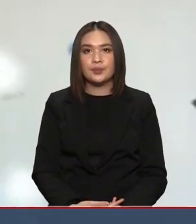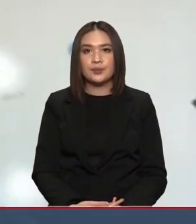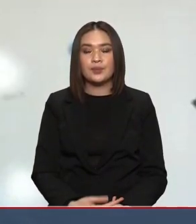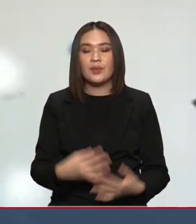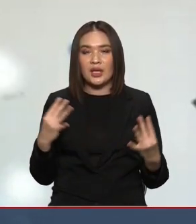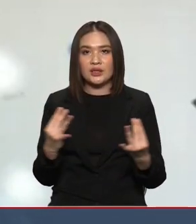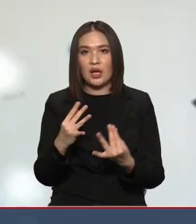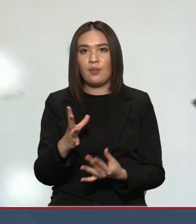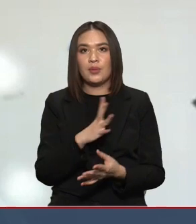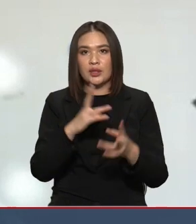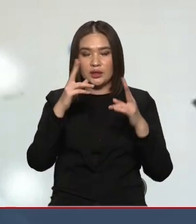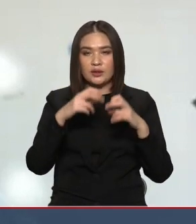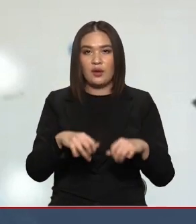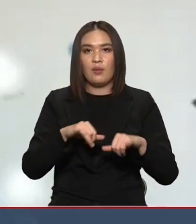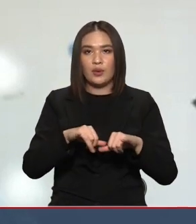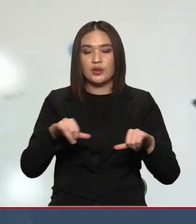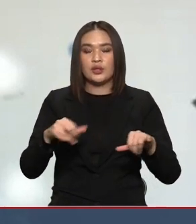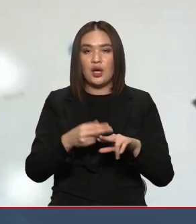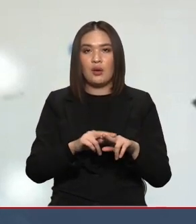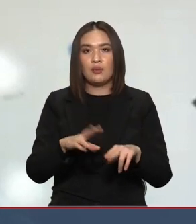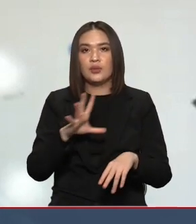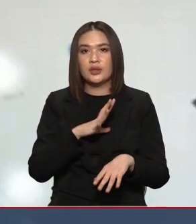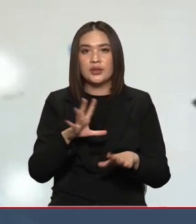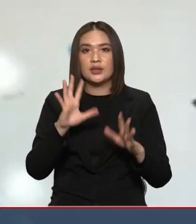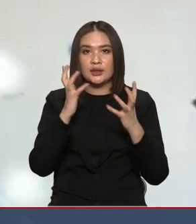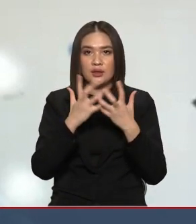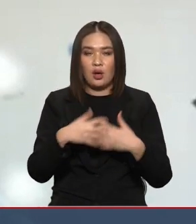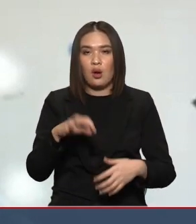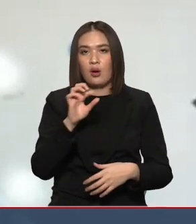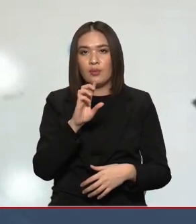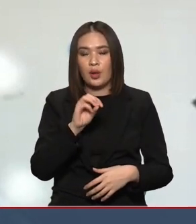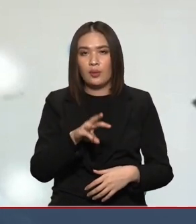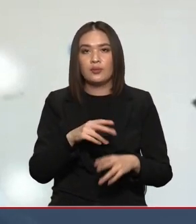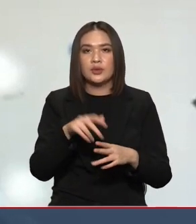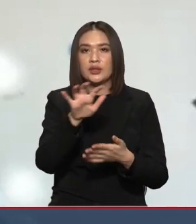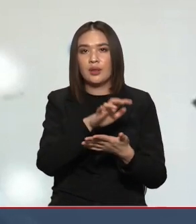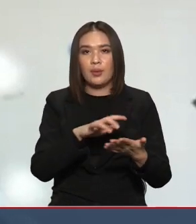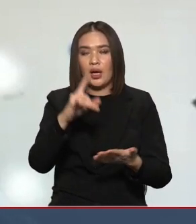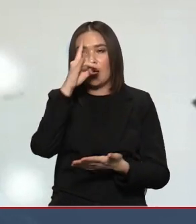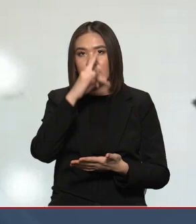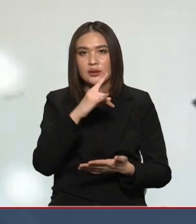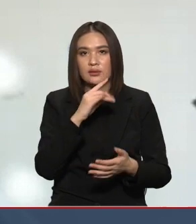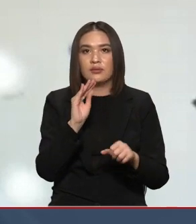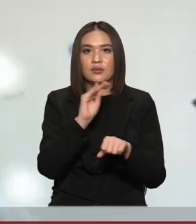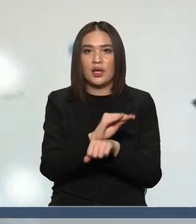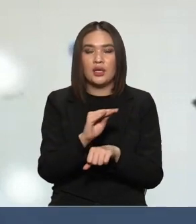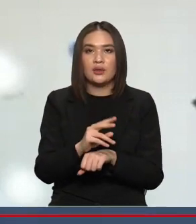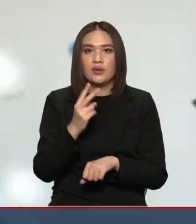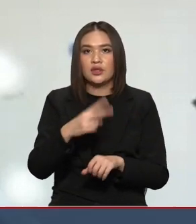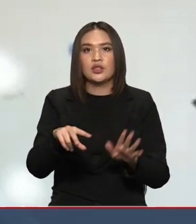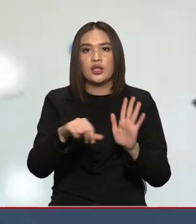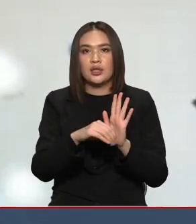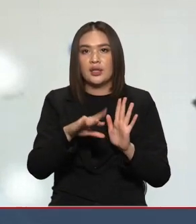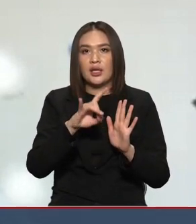заинтересованы в развитии таких продуктов Если говорить о цифрах объём рынка постернак составил почти 26 триллион